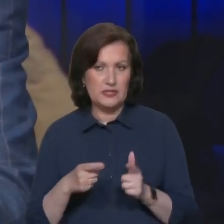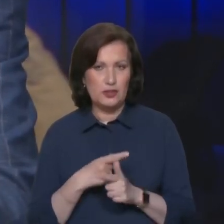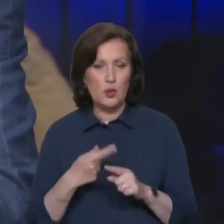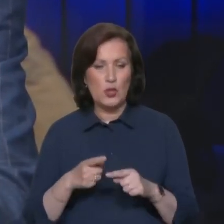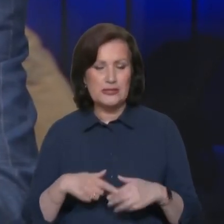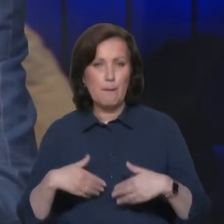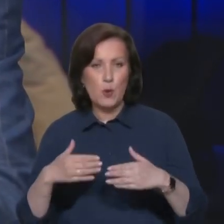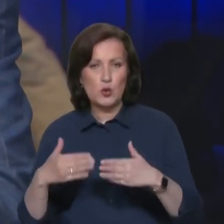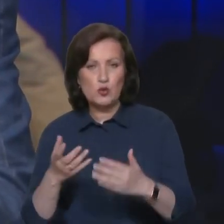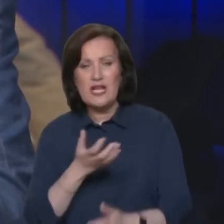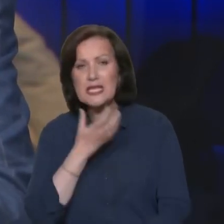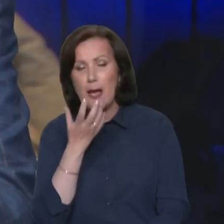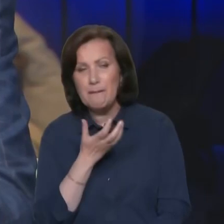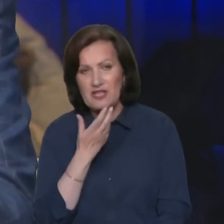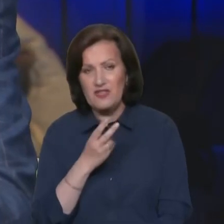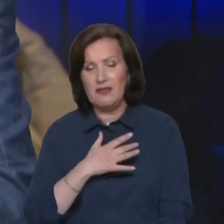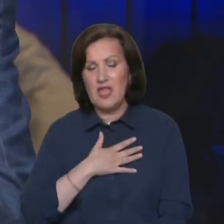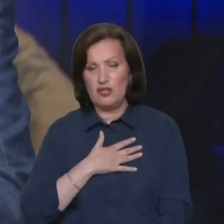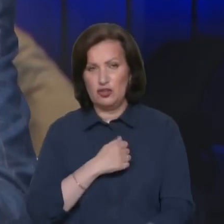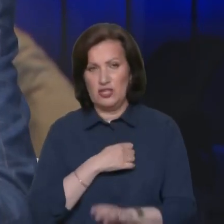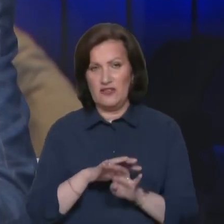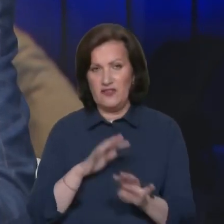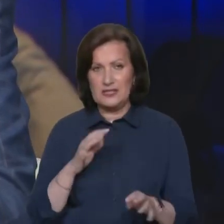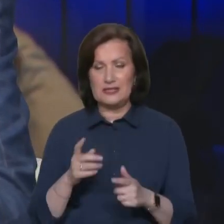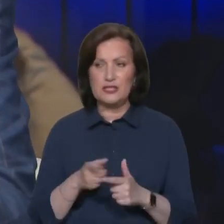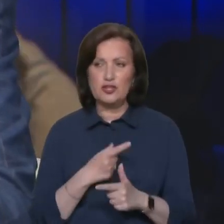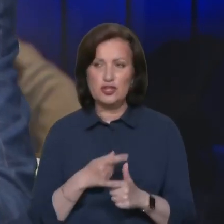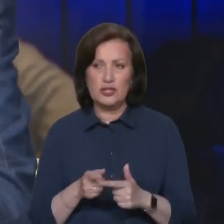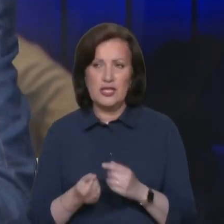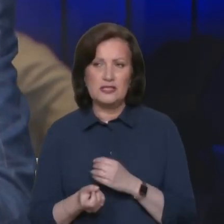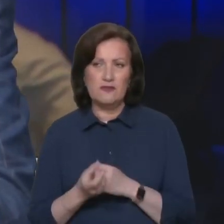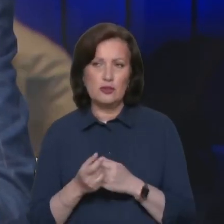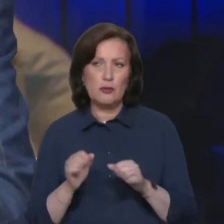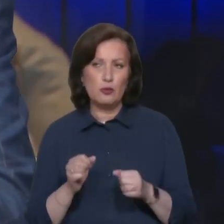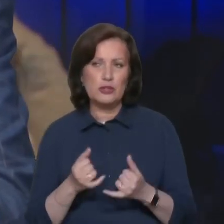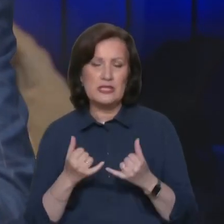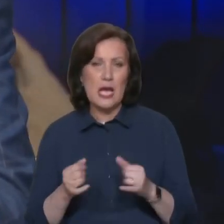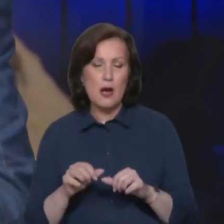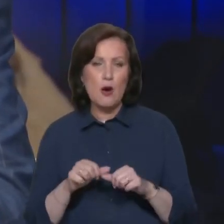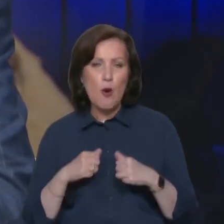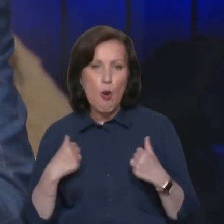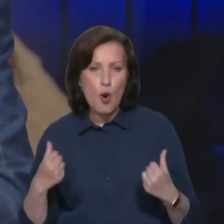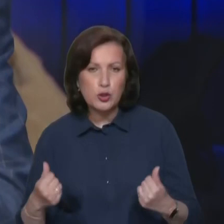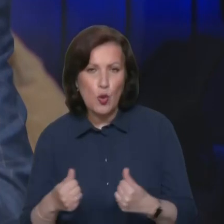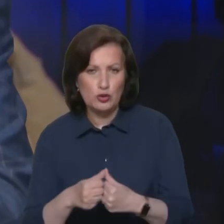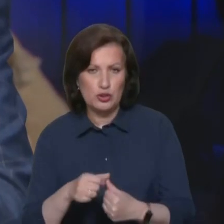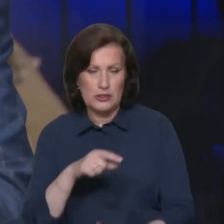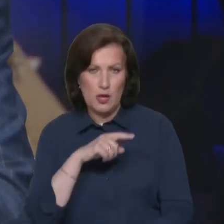це просування на півдні наших військ, чи створилися можливості для оточення